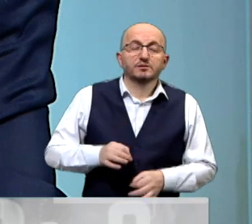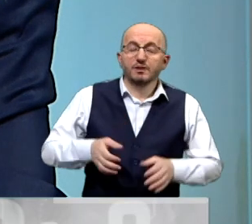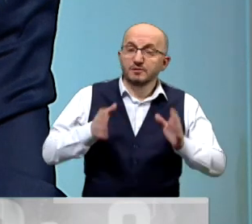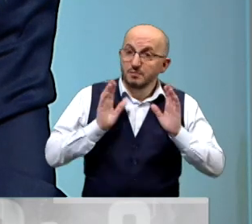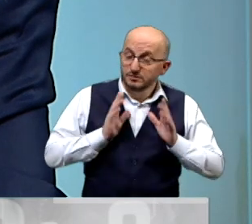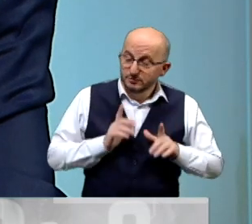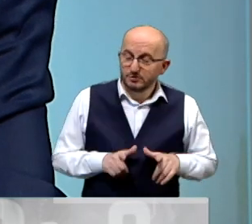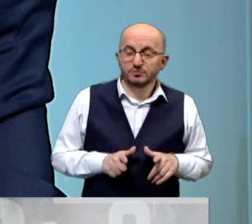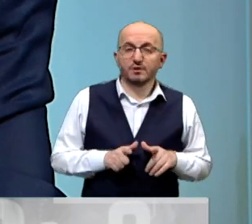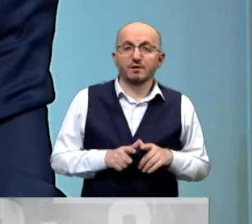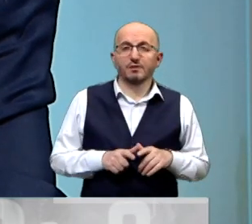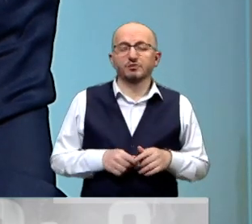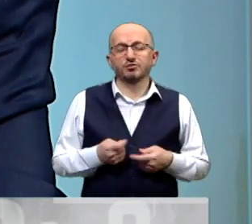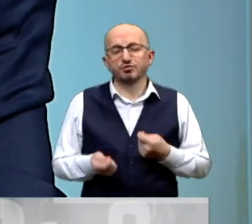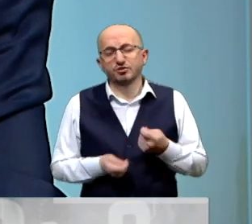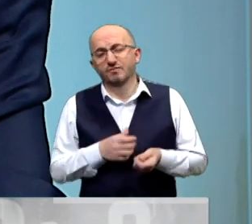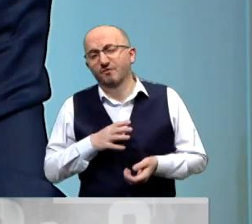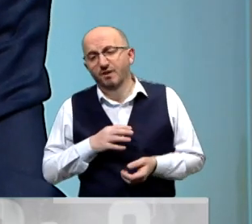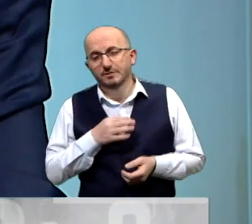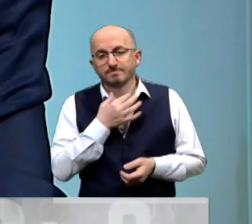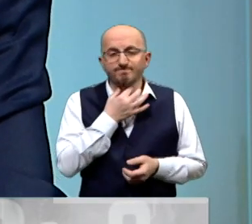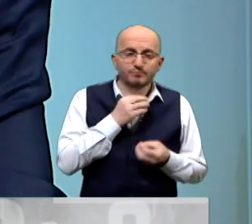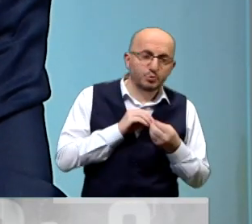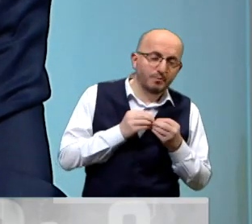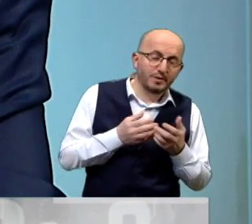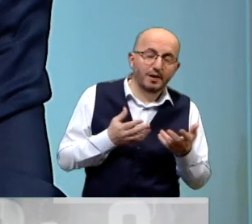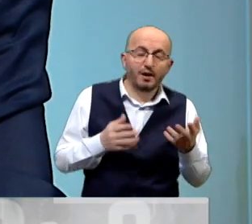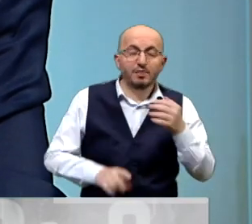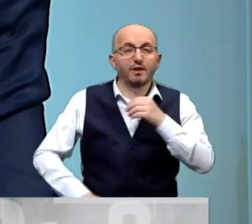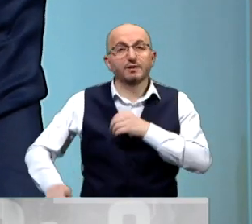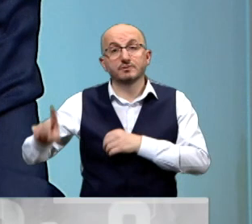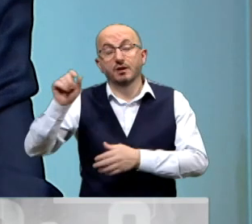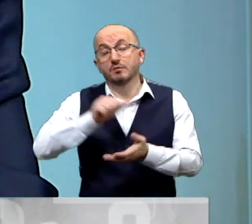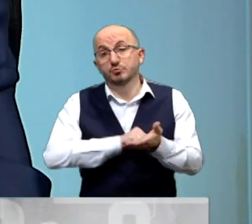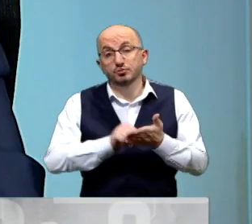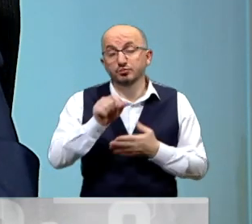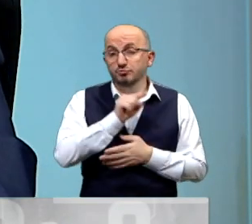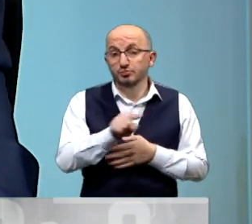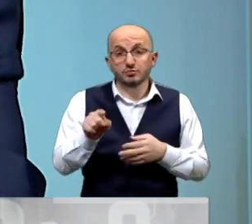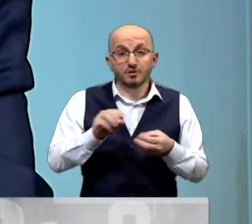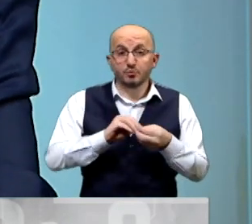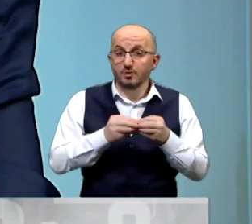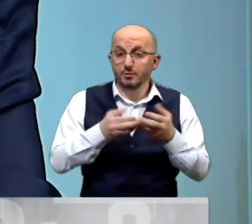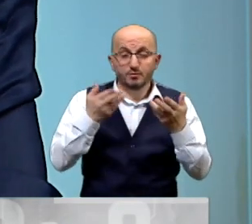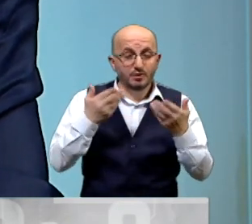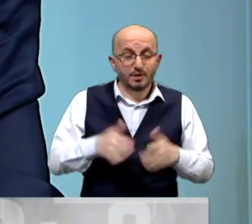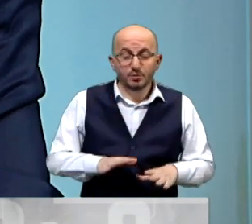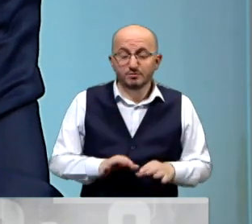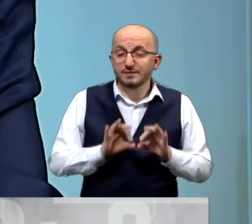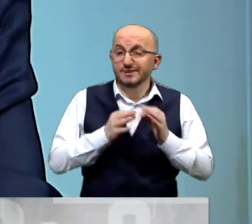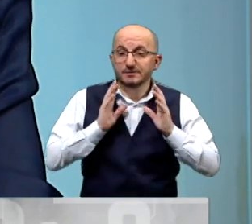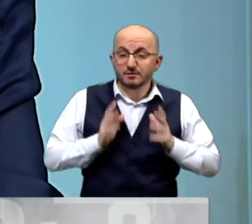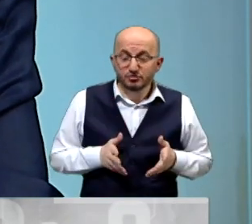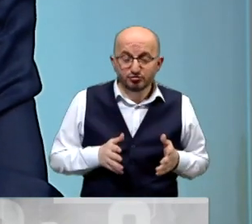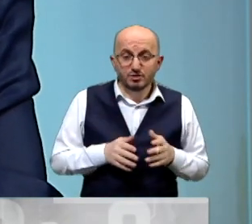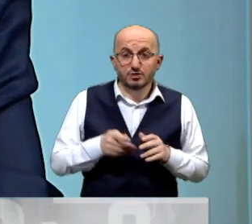kılacak yok işin vardı mazeretim vardı yani cenab-ı mazeret olarak kabul etmiyor nasıl kılacak